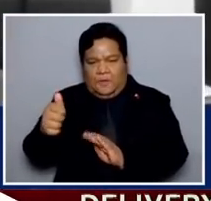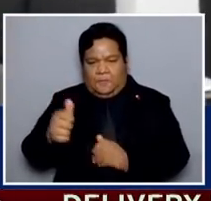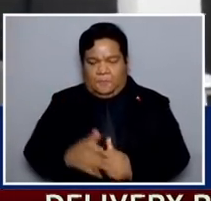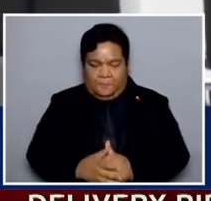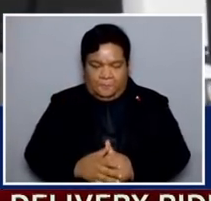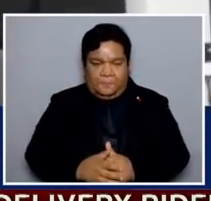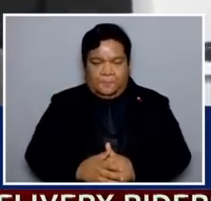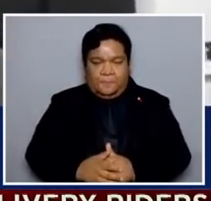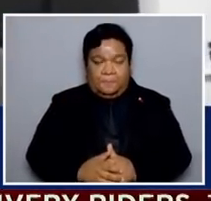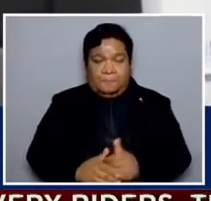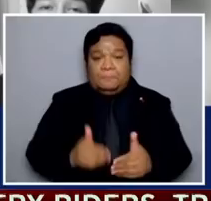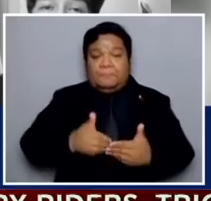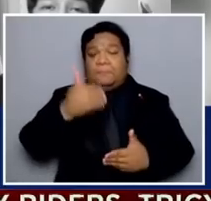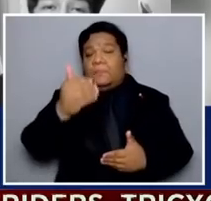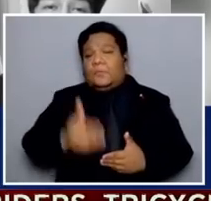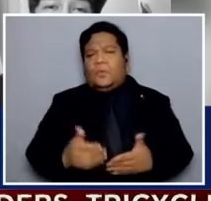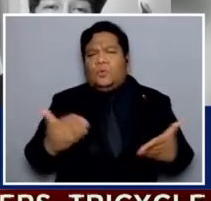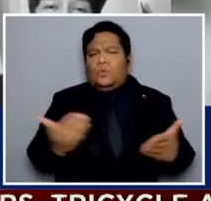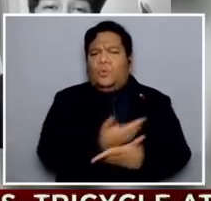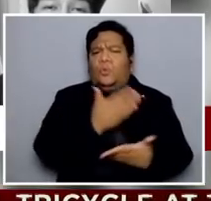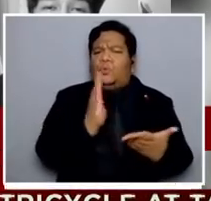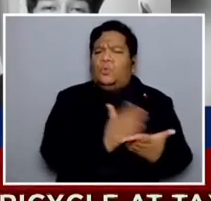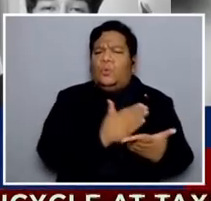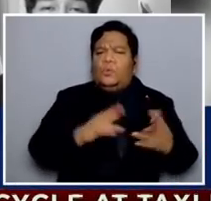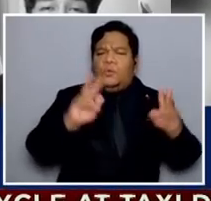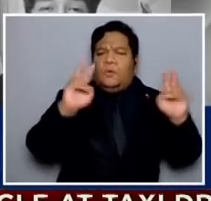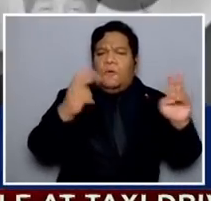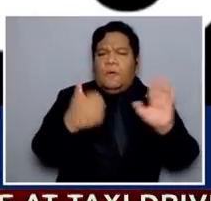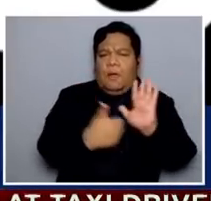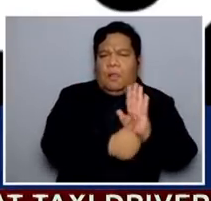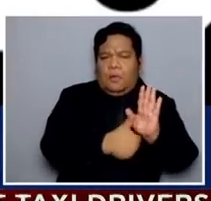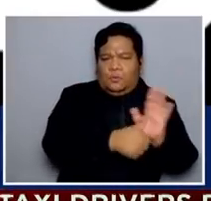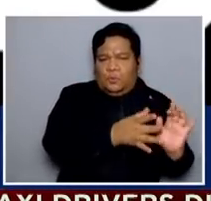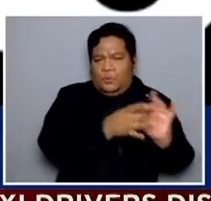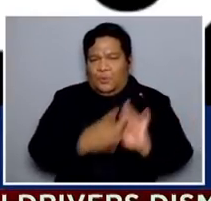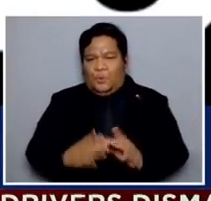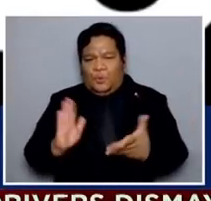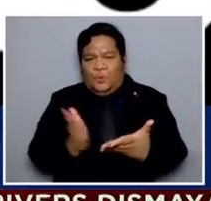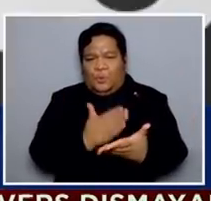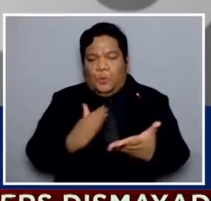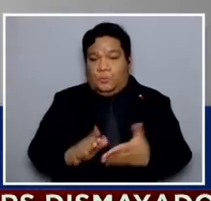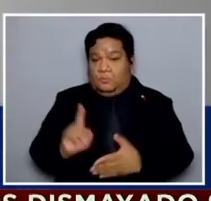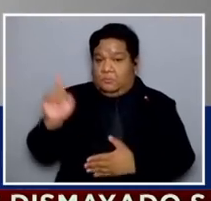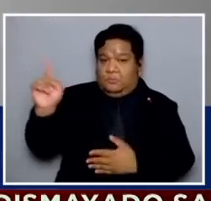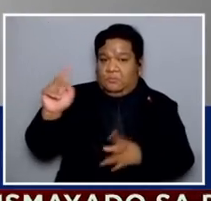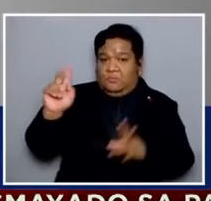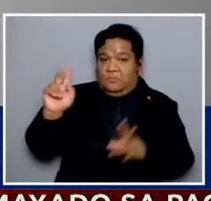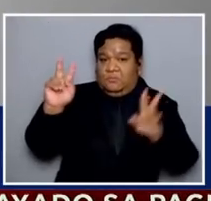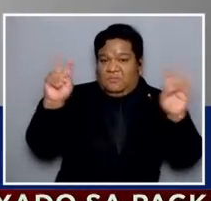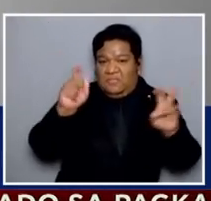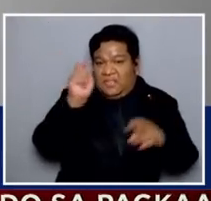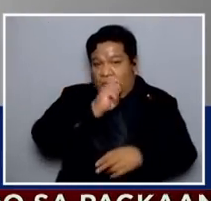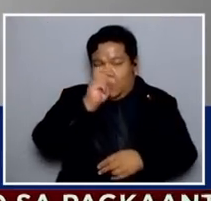Samantala, inulunsad ang bagong bersyon ng election-related music video na Pag-isipan Mo ang Boto Mo.